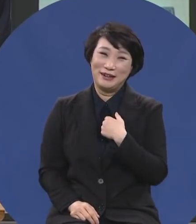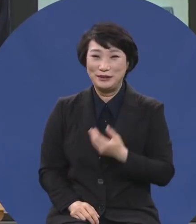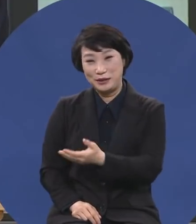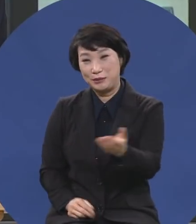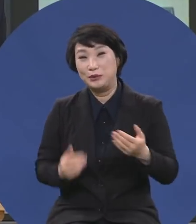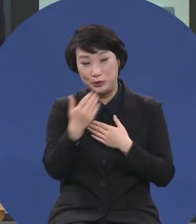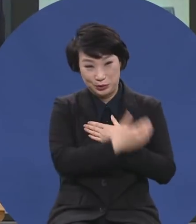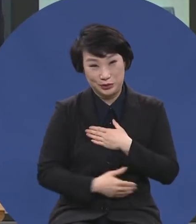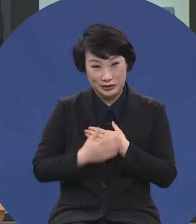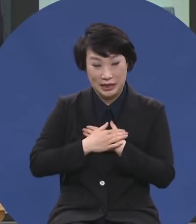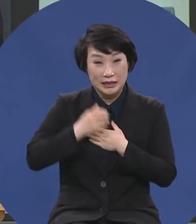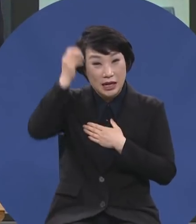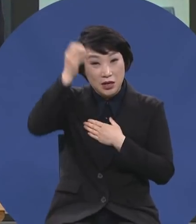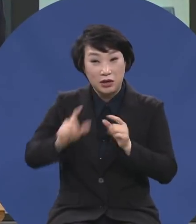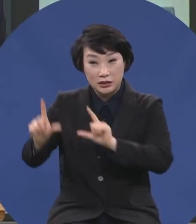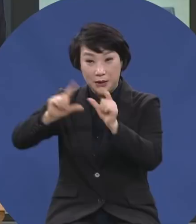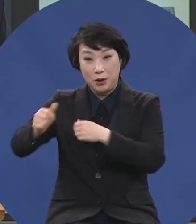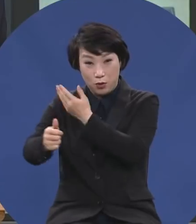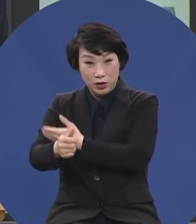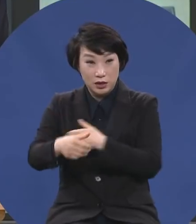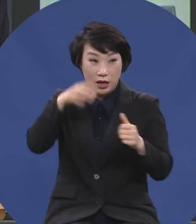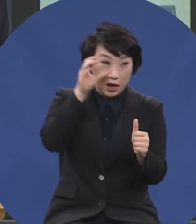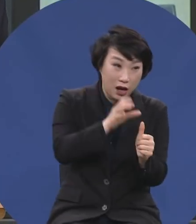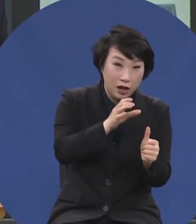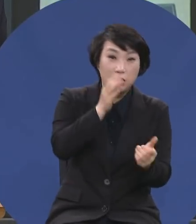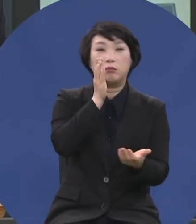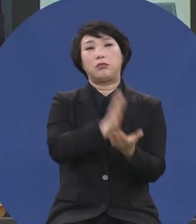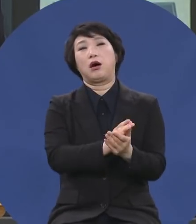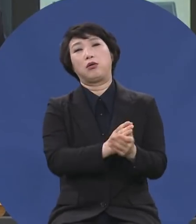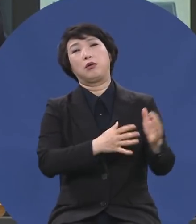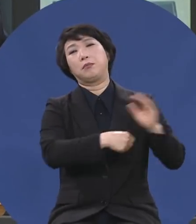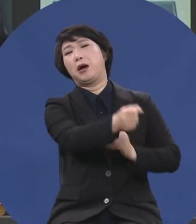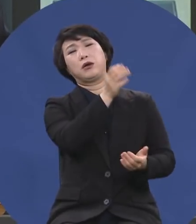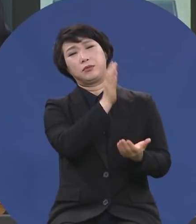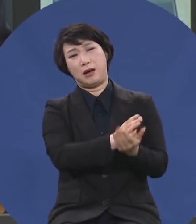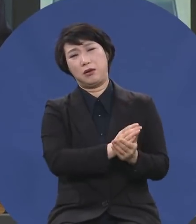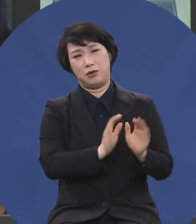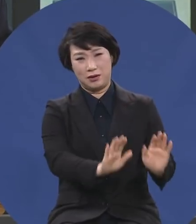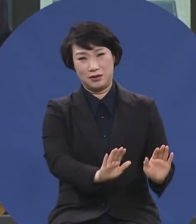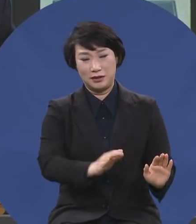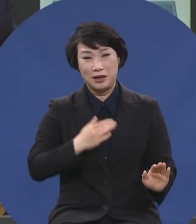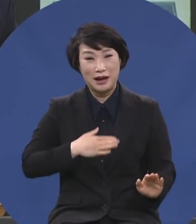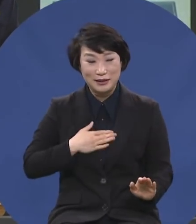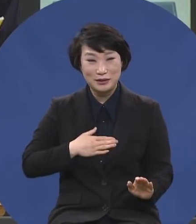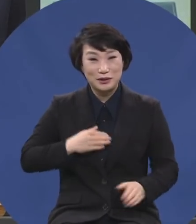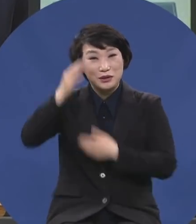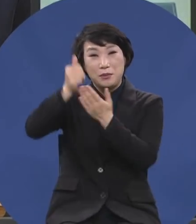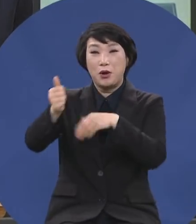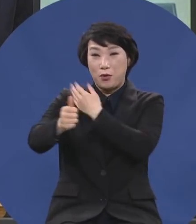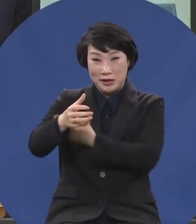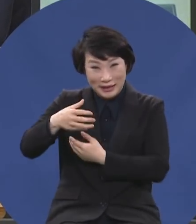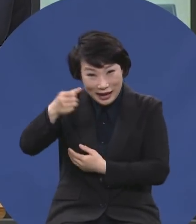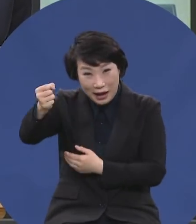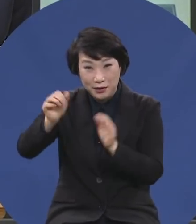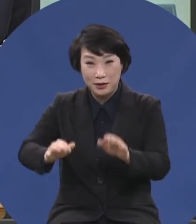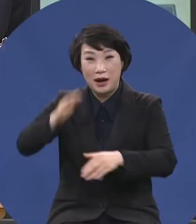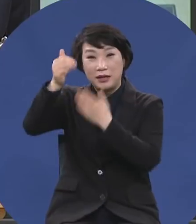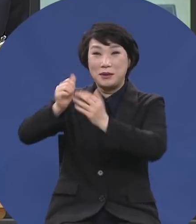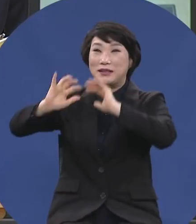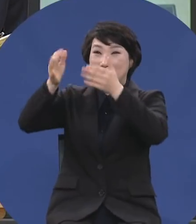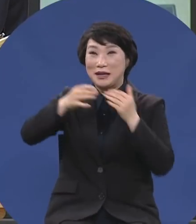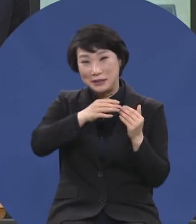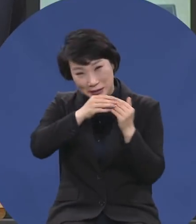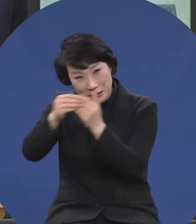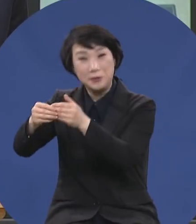역시 내게 내 영의 삶의 실권을 뺏기지 말라 이거죠. 성령의 실권을 가지고 하나님